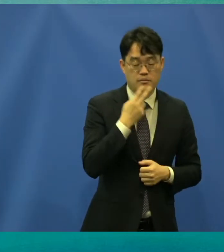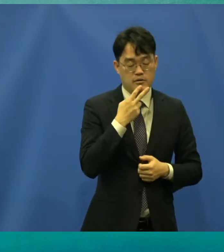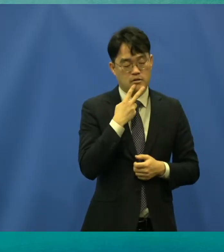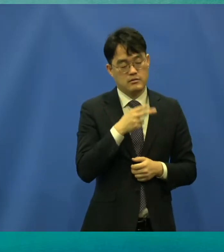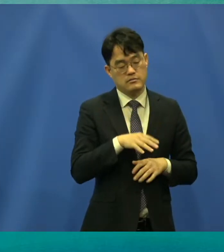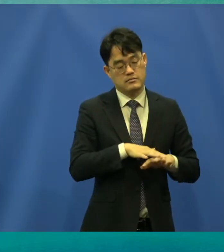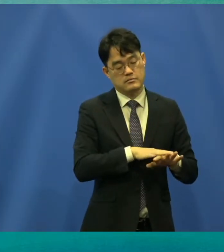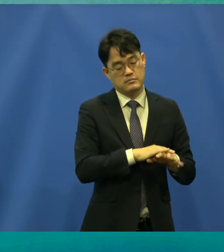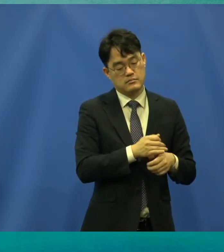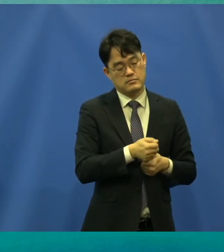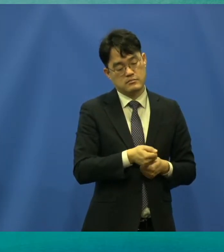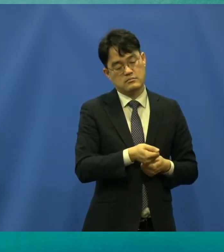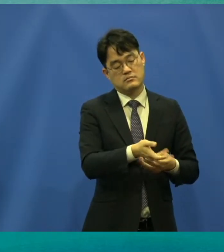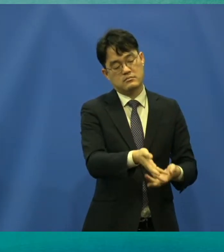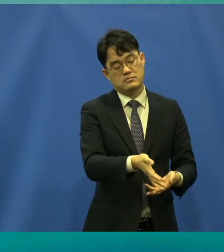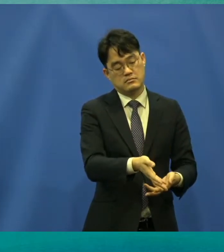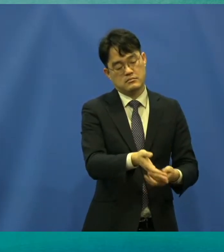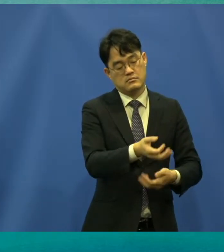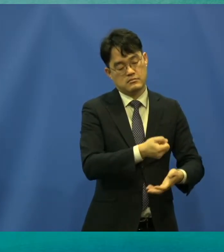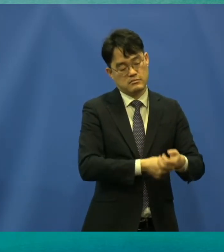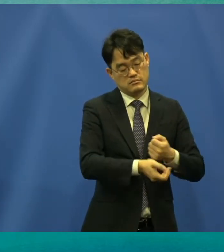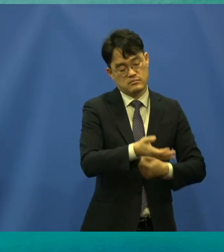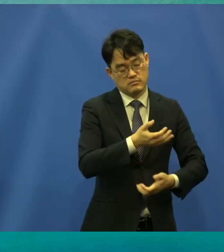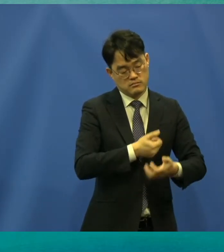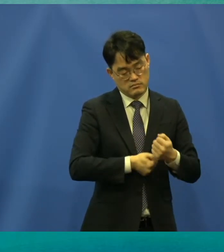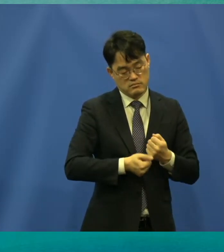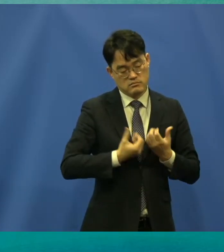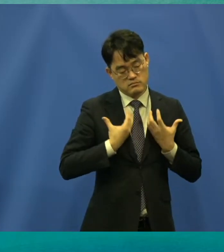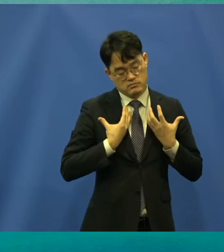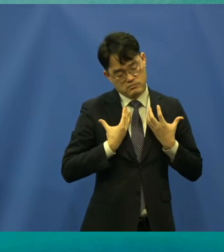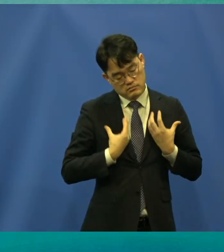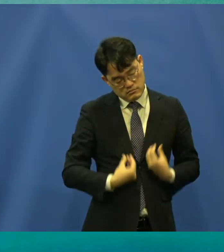절망감, 스스로에 대한 비참함.